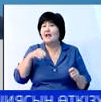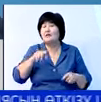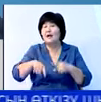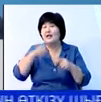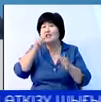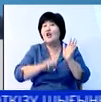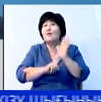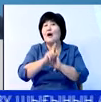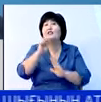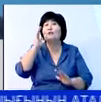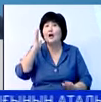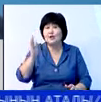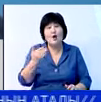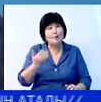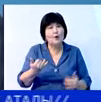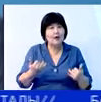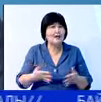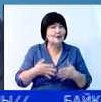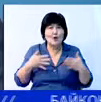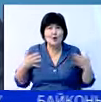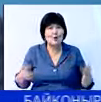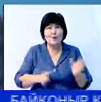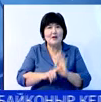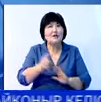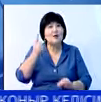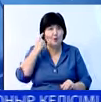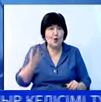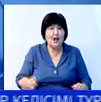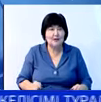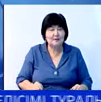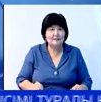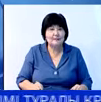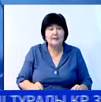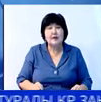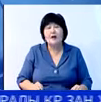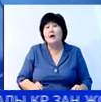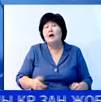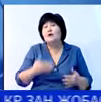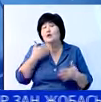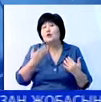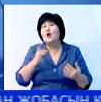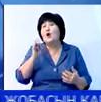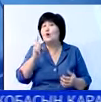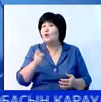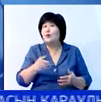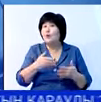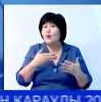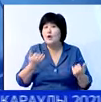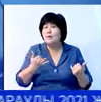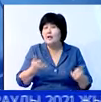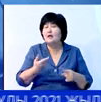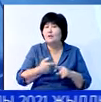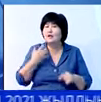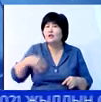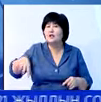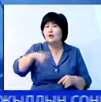жылдың басын бастауымыз, бұл енді қазір үлкен бір бастама деп ойлаймын. Жоқтаушысы бар рух өлмейді. Бұл сөзді дүйім сыр